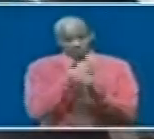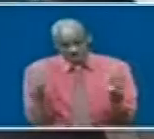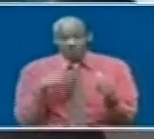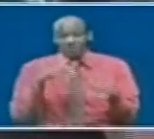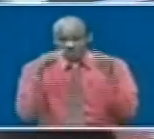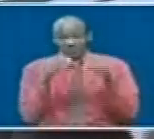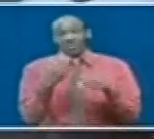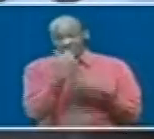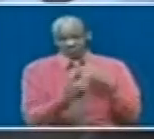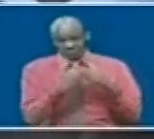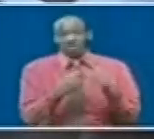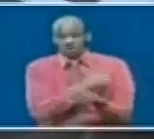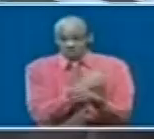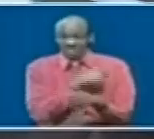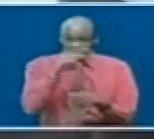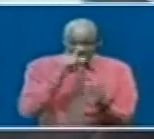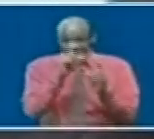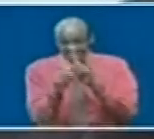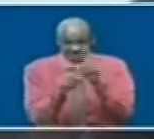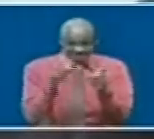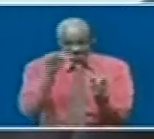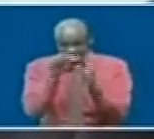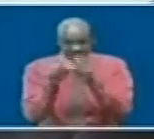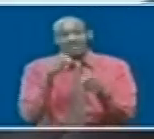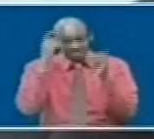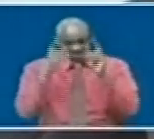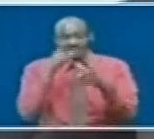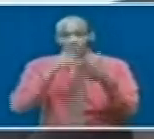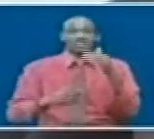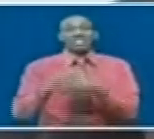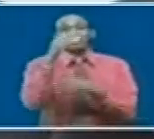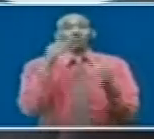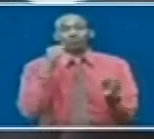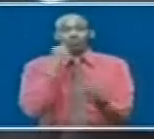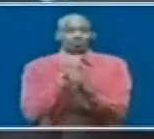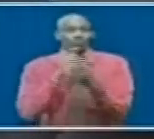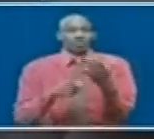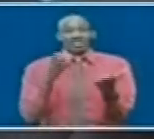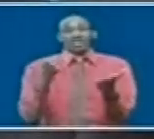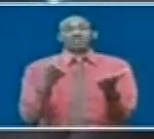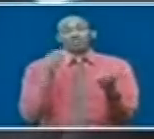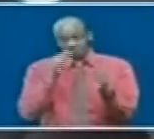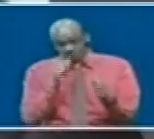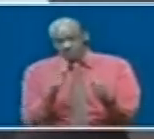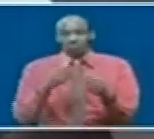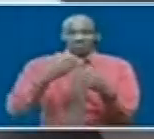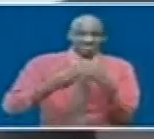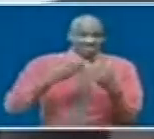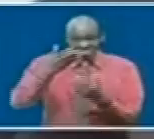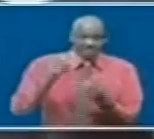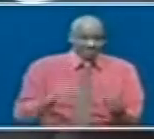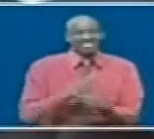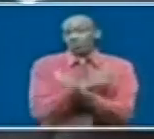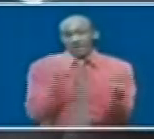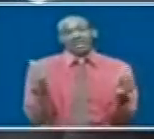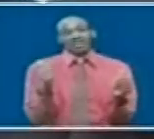come and do their tests and decide what next to do to be able to treat whatever injury that is there. Otherwise, it's